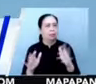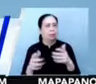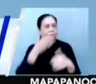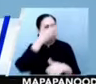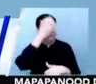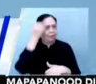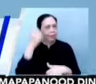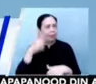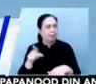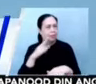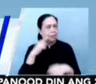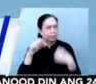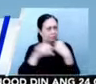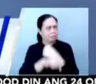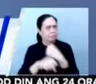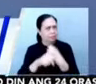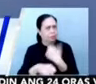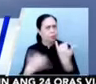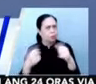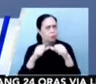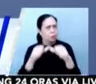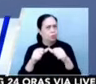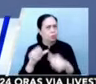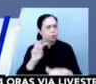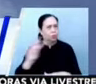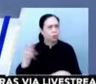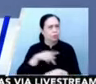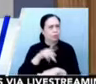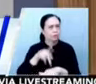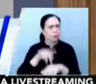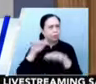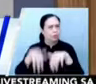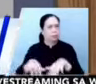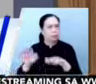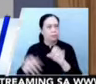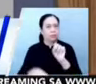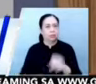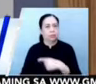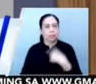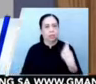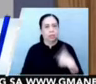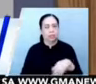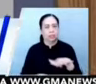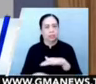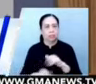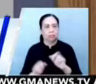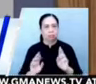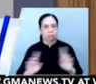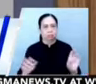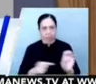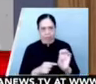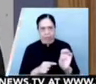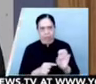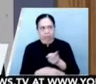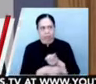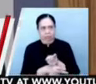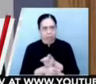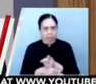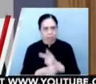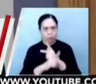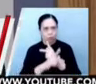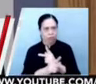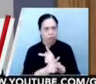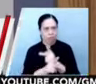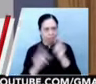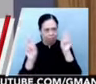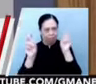mga pinaglalaban sa West Philippine Sea at South China Sea. We must remain collectively vigilant to protect the issues that we're